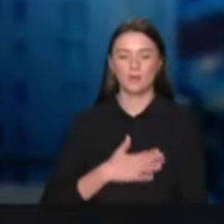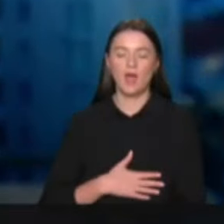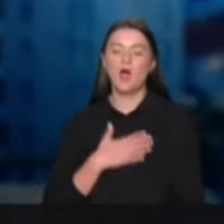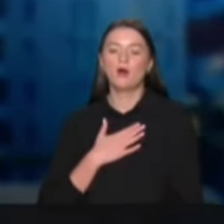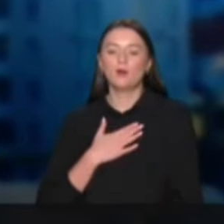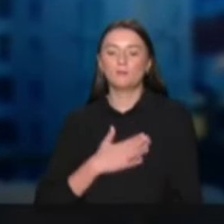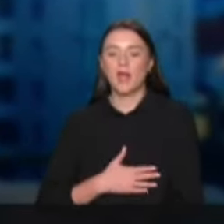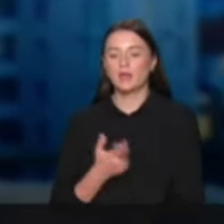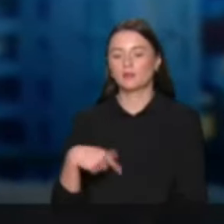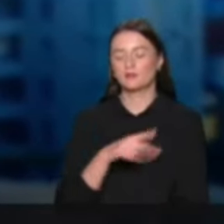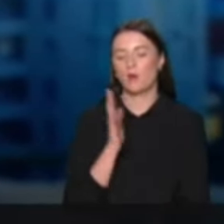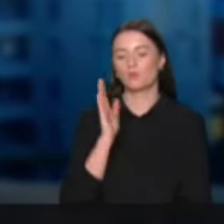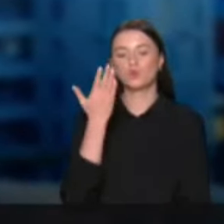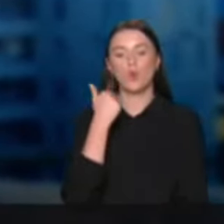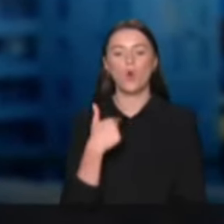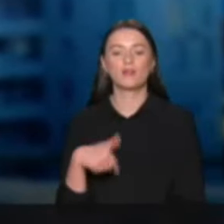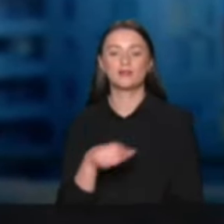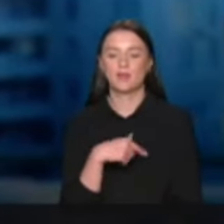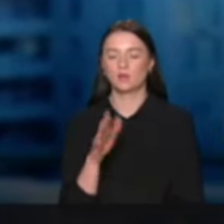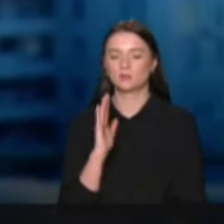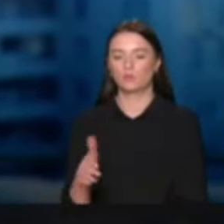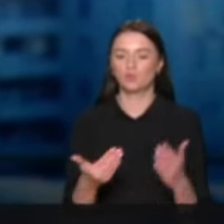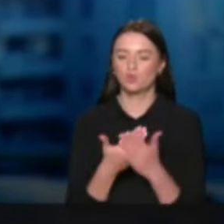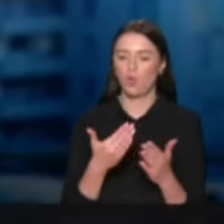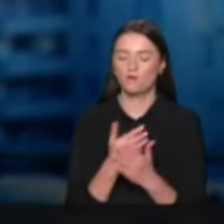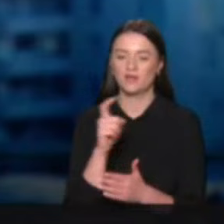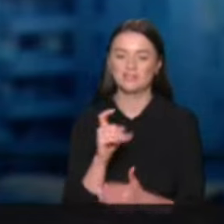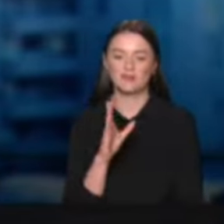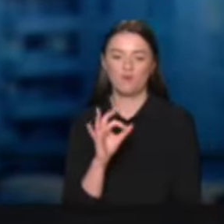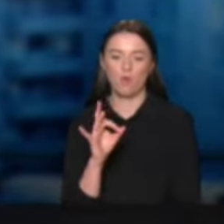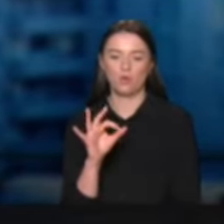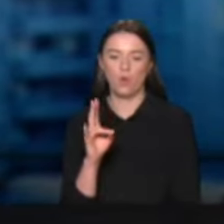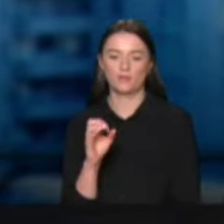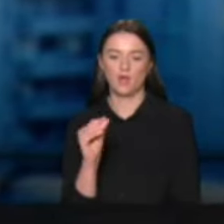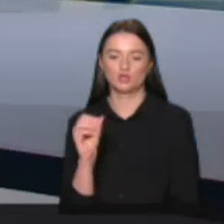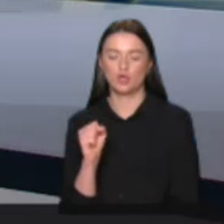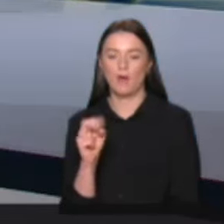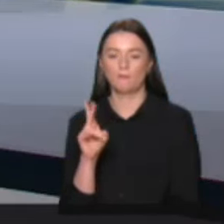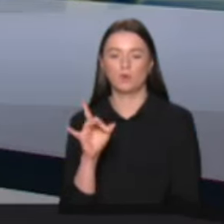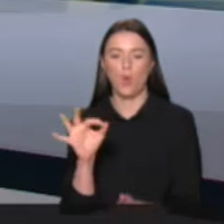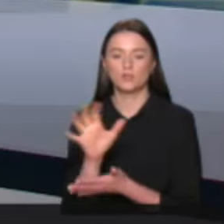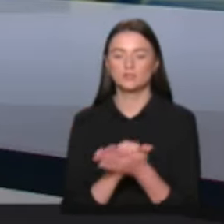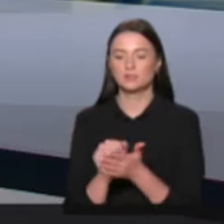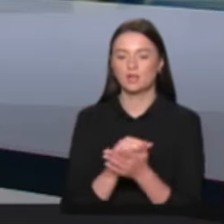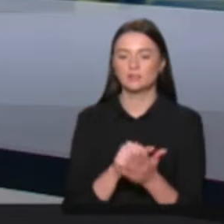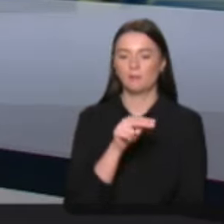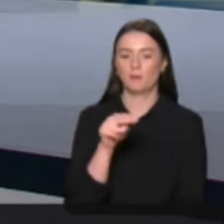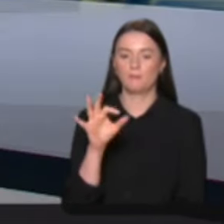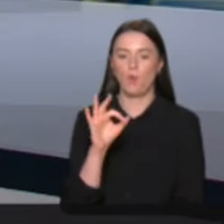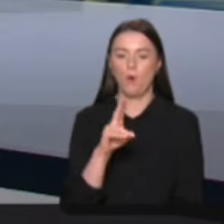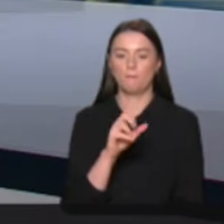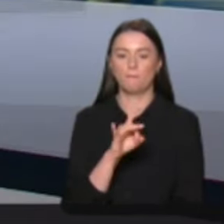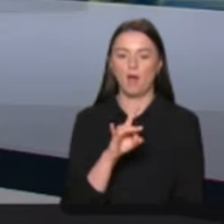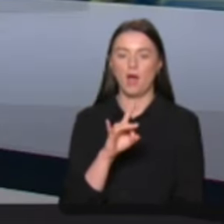Приємно нам буде, коли нас будуть новини із Воронежа про знищення комплексу ППО